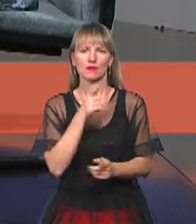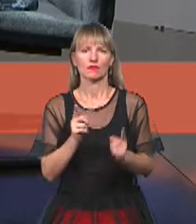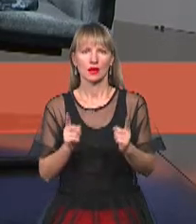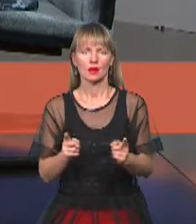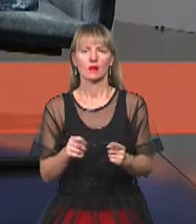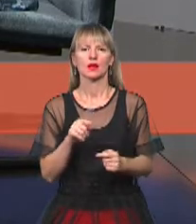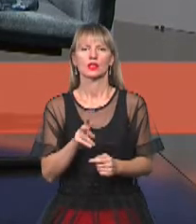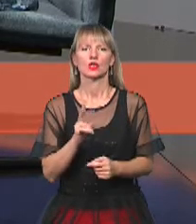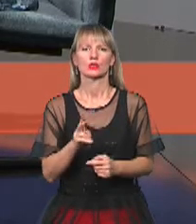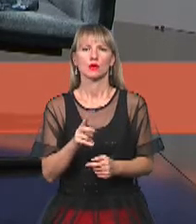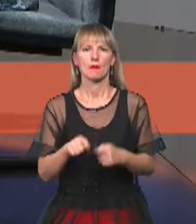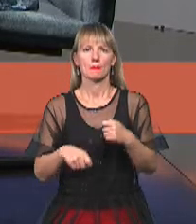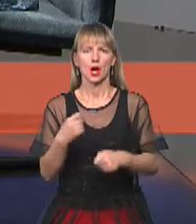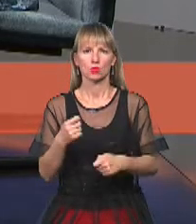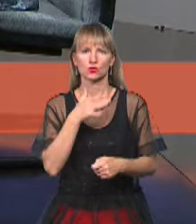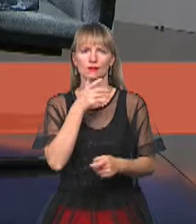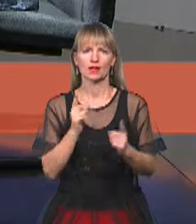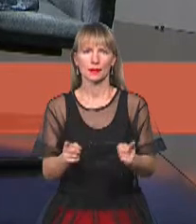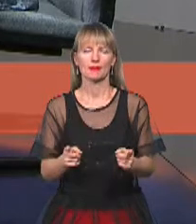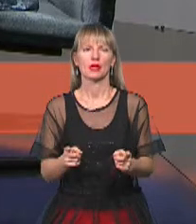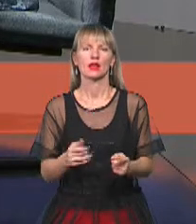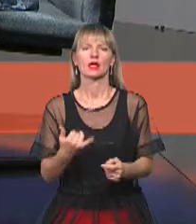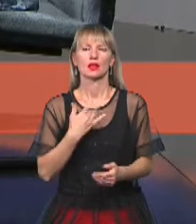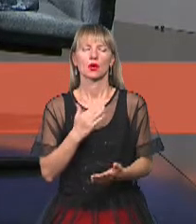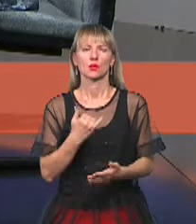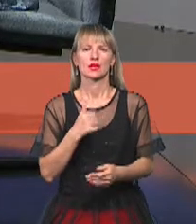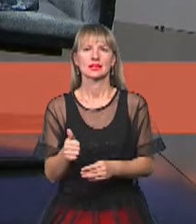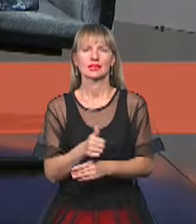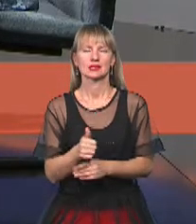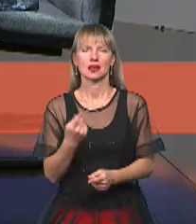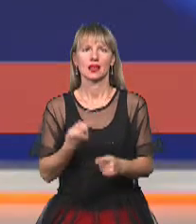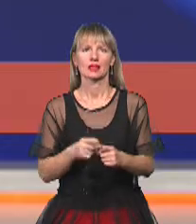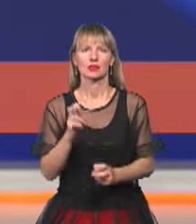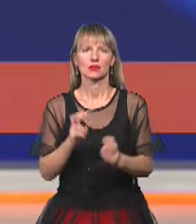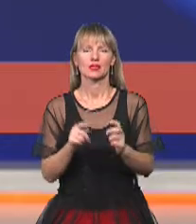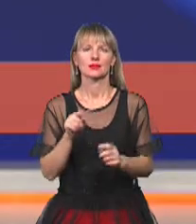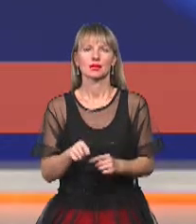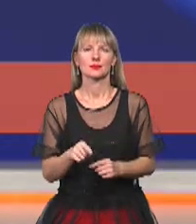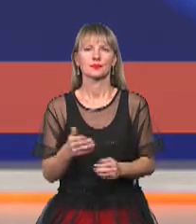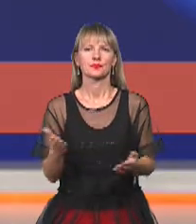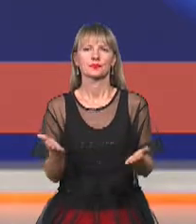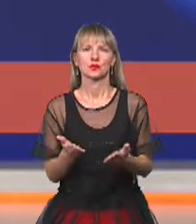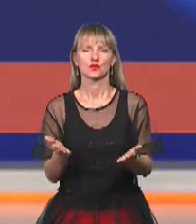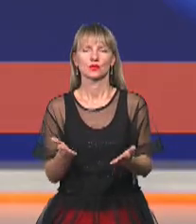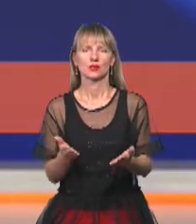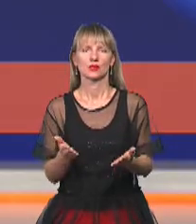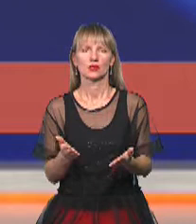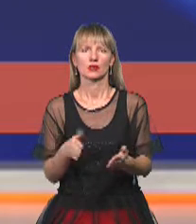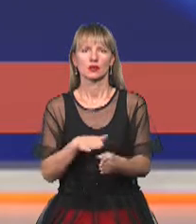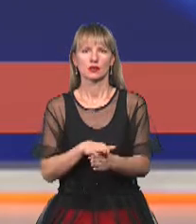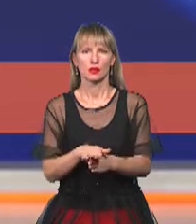нас його з якихось причин порушує. Так, є у нас лідери, це підприємства, ті, котрі